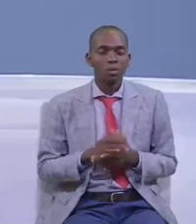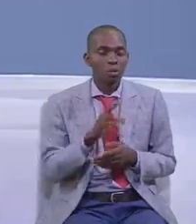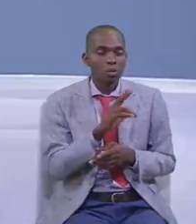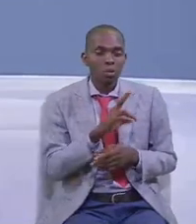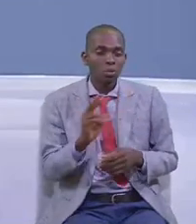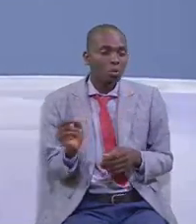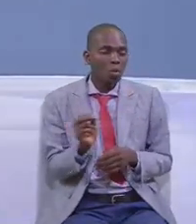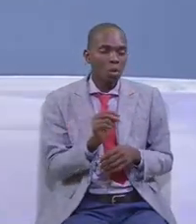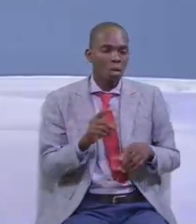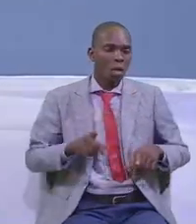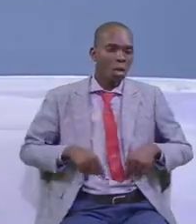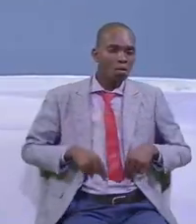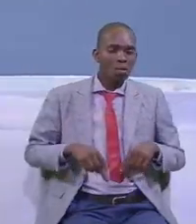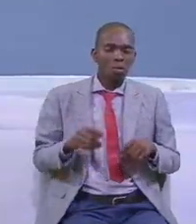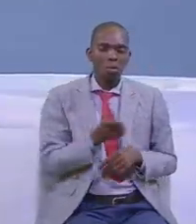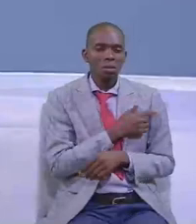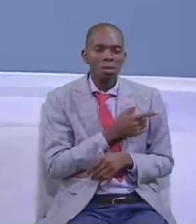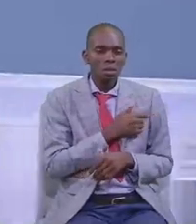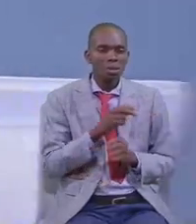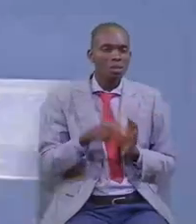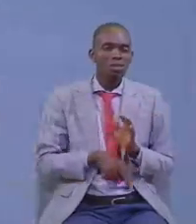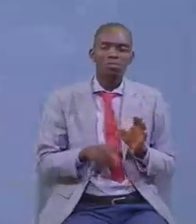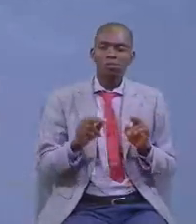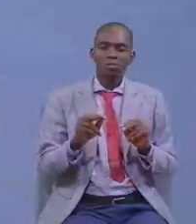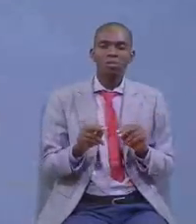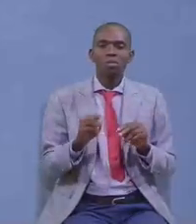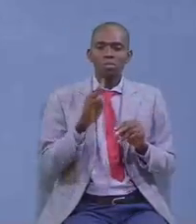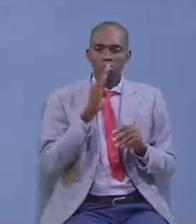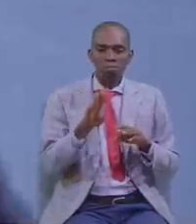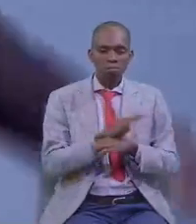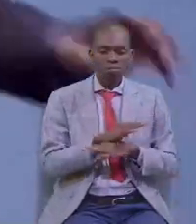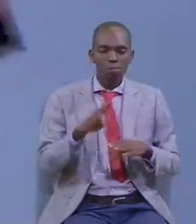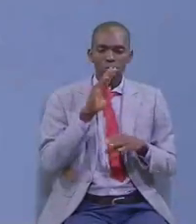Pas d'oisiveté, faites-les valoir jusqu'à ce que je vienne.